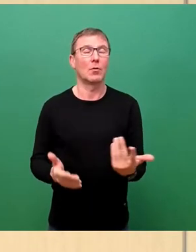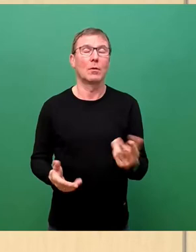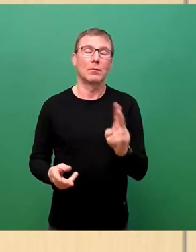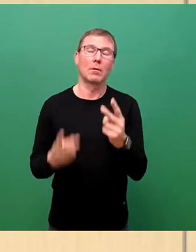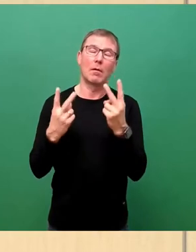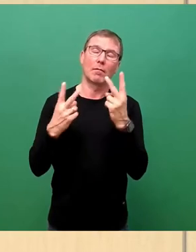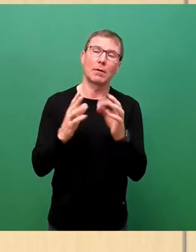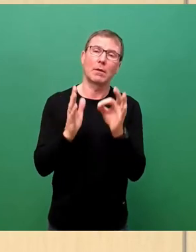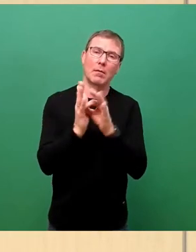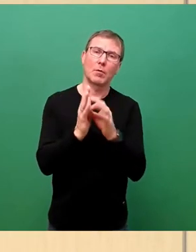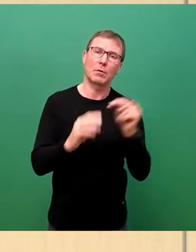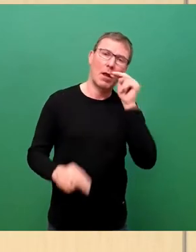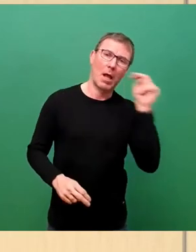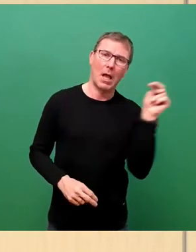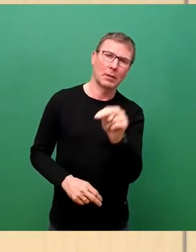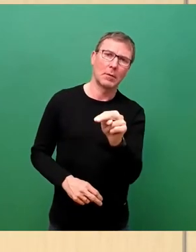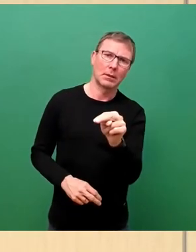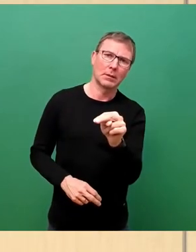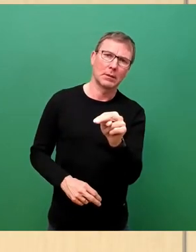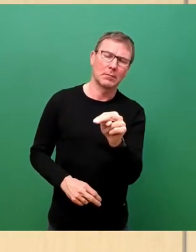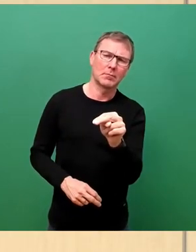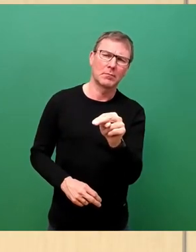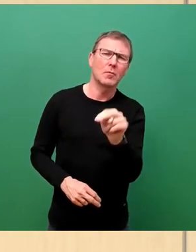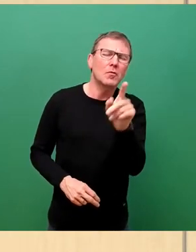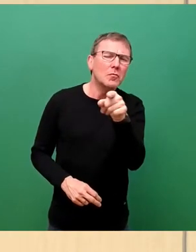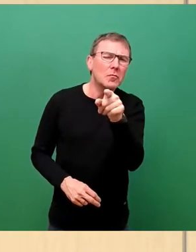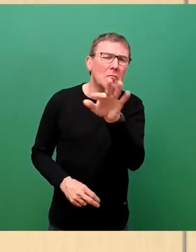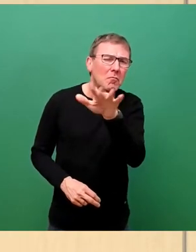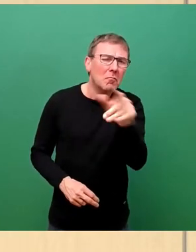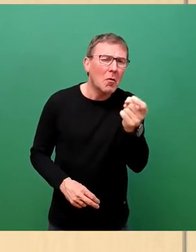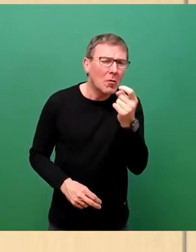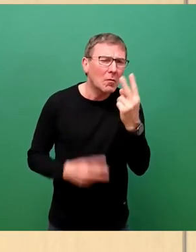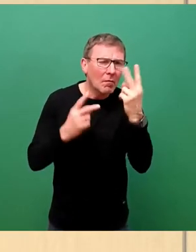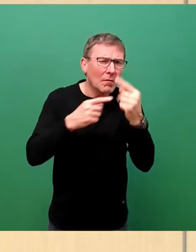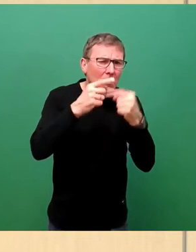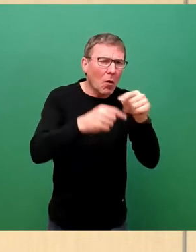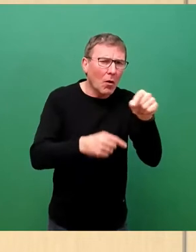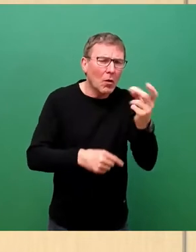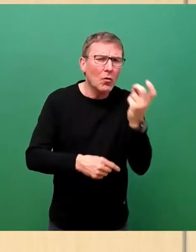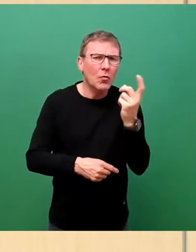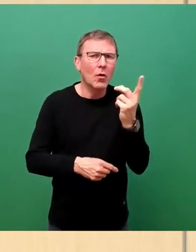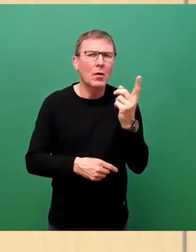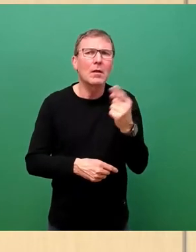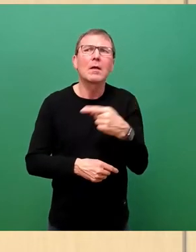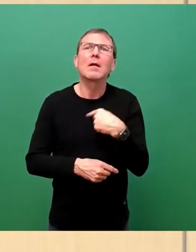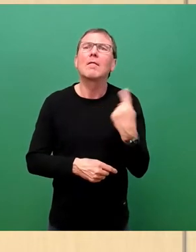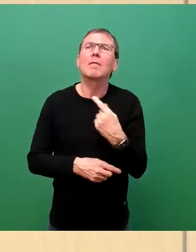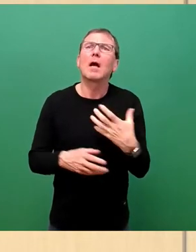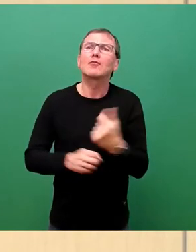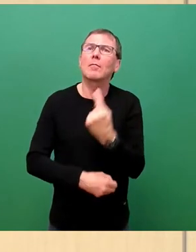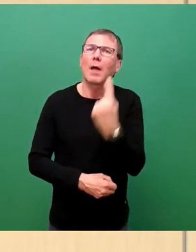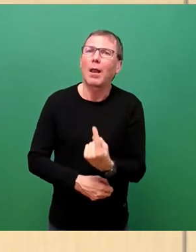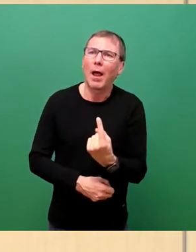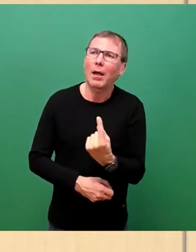Aspekt, und das wird vielleicht ja auch noch eine Rolle spielen, meine Damen und Herren, wir schaffen es alleine nicht.